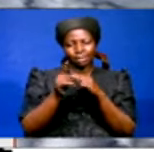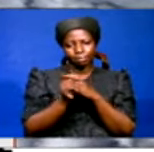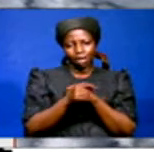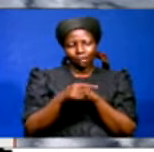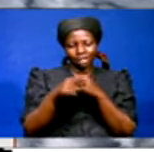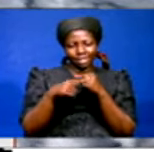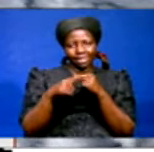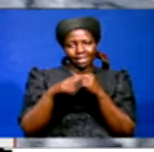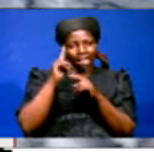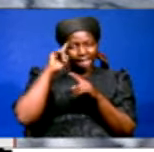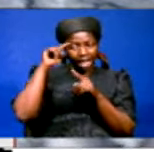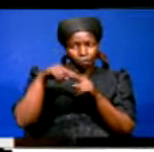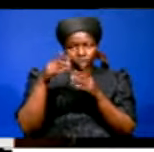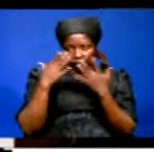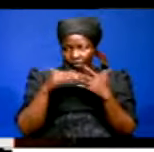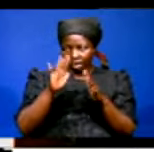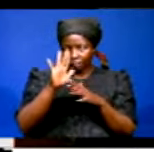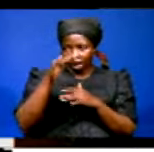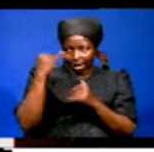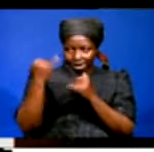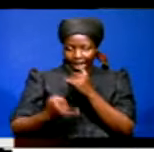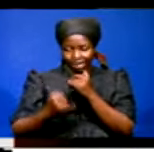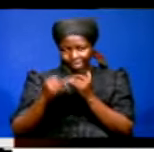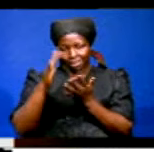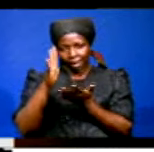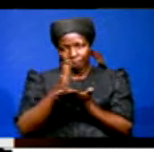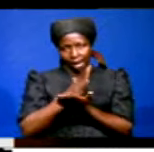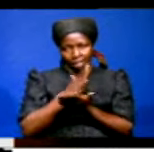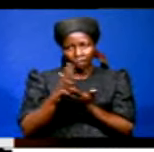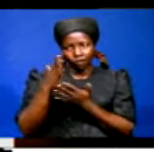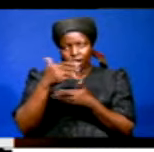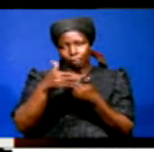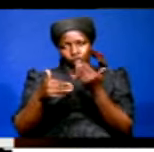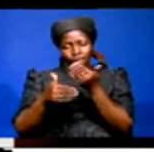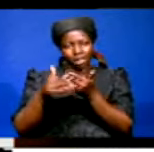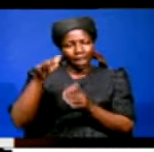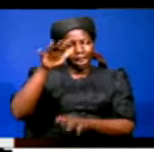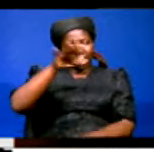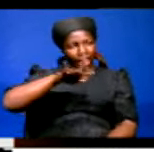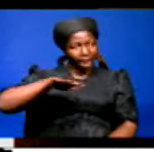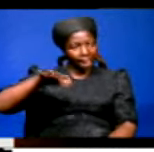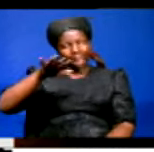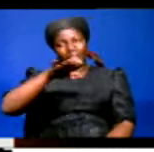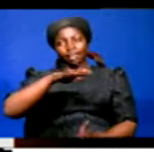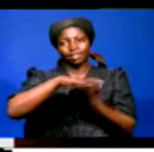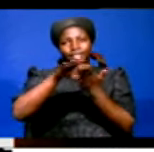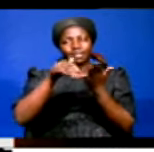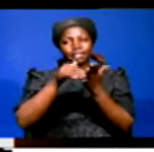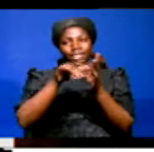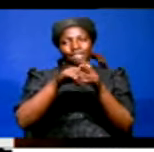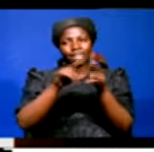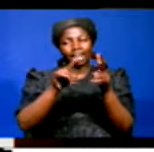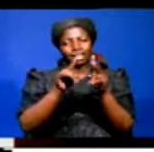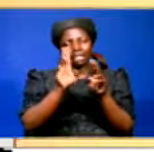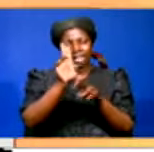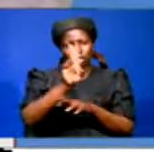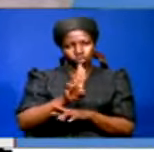ya ujenzi wa kituo cha anga ya juu na kuanza hatua ya kwanza ya matumizi na maendeleo